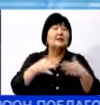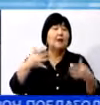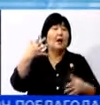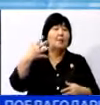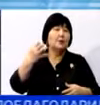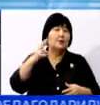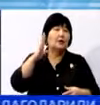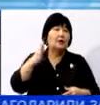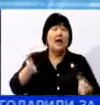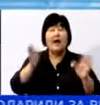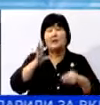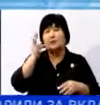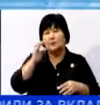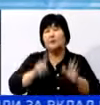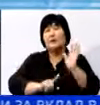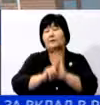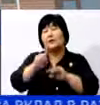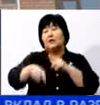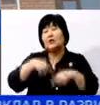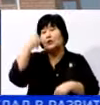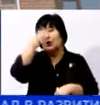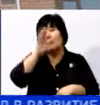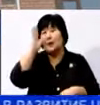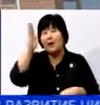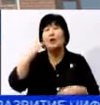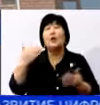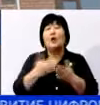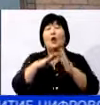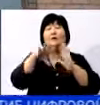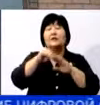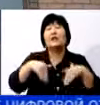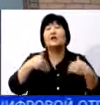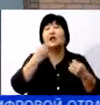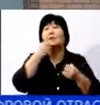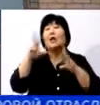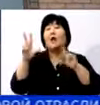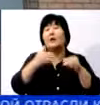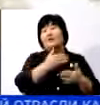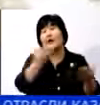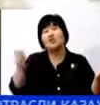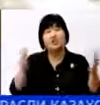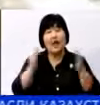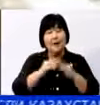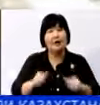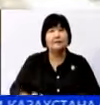500 квартир, остальные будут введены в строй в следующем году. С новосельем. Желаю благополучия вашим домам.